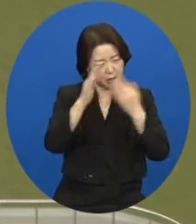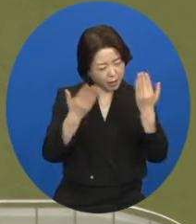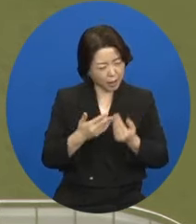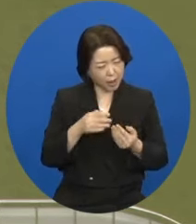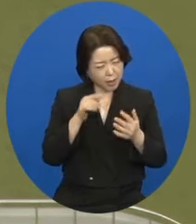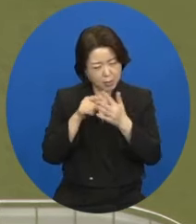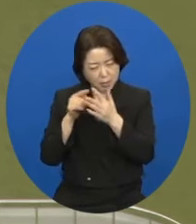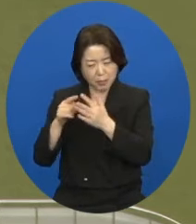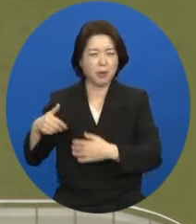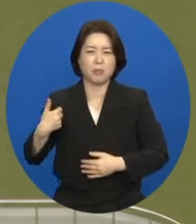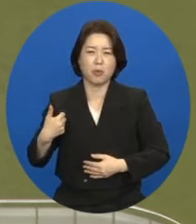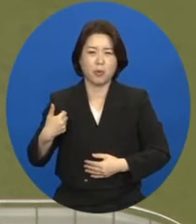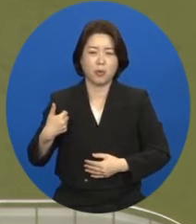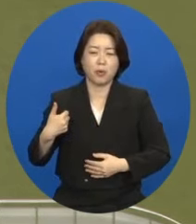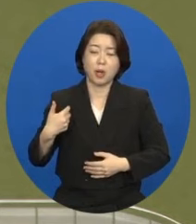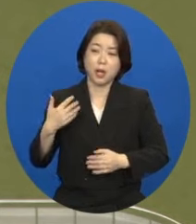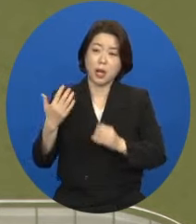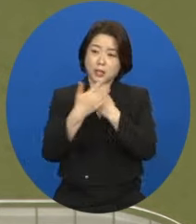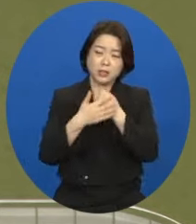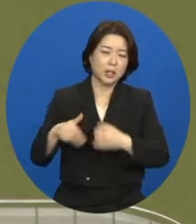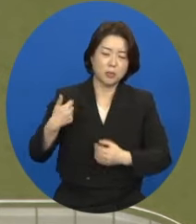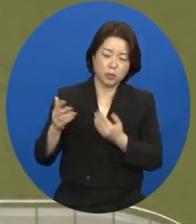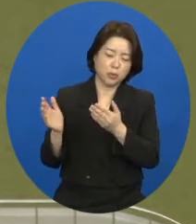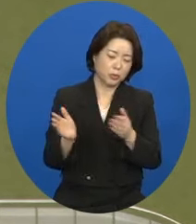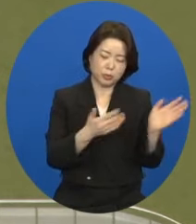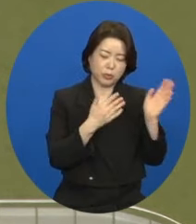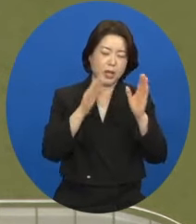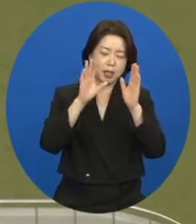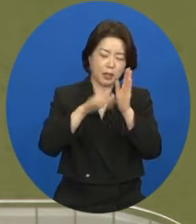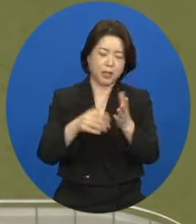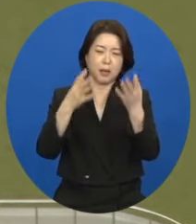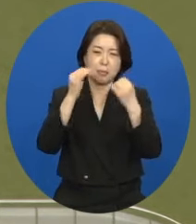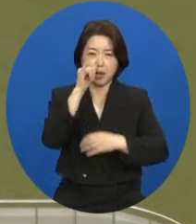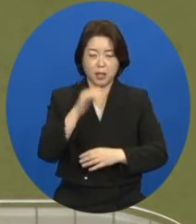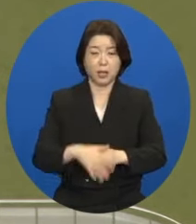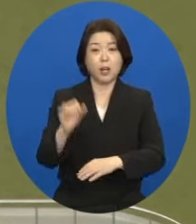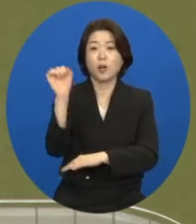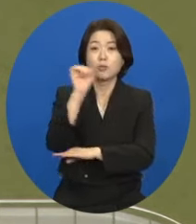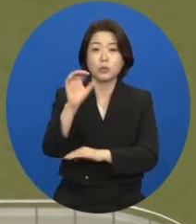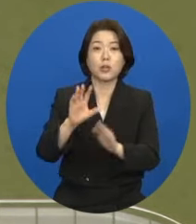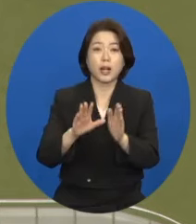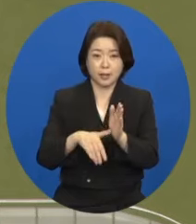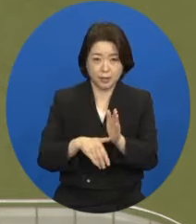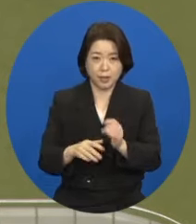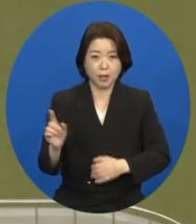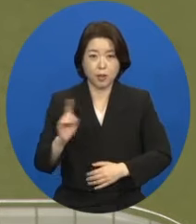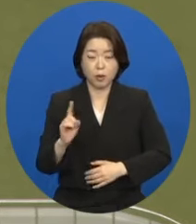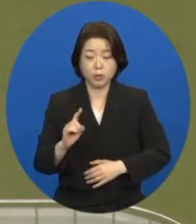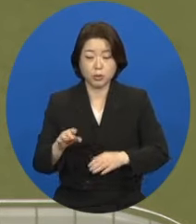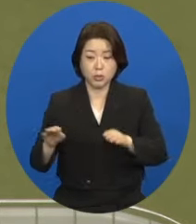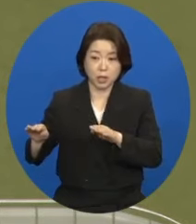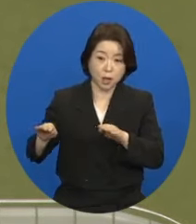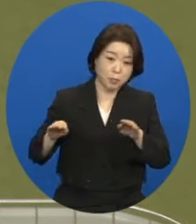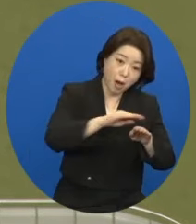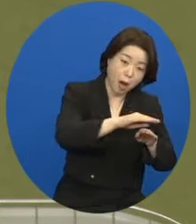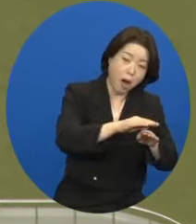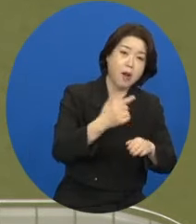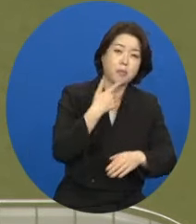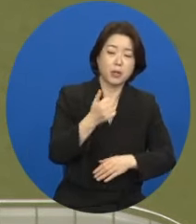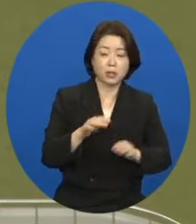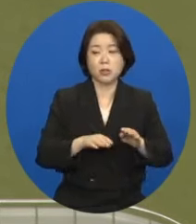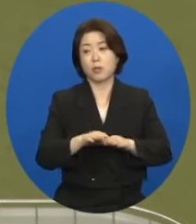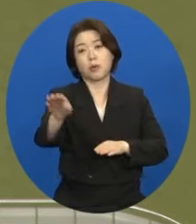하나님 막아주셨는데 우리는 모르고 지나갈 때가 참 많아요. 예를 들어서 운전을 하다가도 어떤 차가 덮칠 뻔했는데 그냥 지나가,